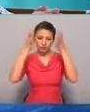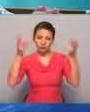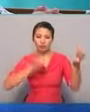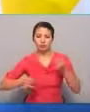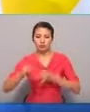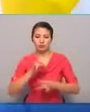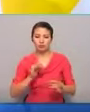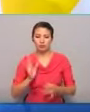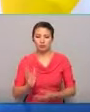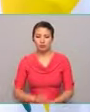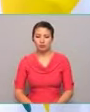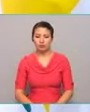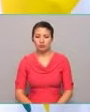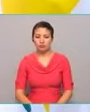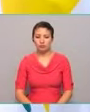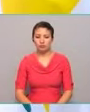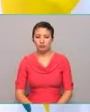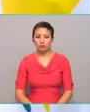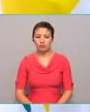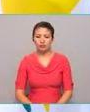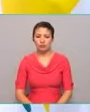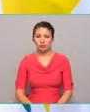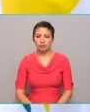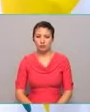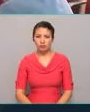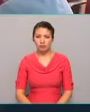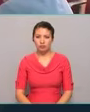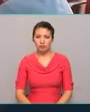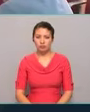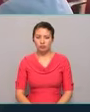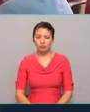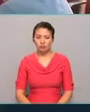талқыланбақ. Түркістан қаласынан Мақсұт Жарылқасын, Нұрлан Рүстемов, Дидар Әубәкірұлы, Тұран Ньюс.